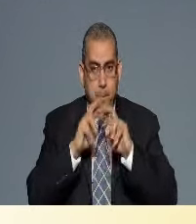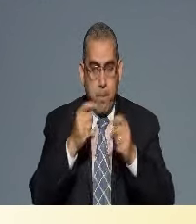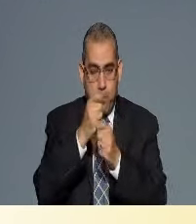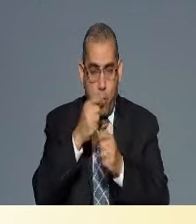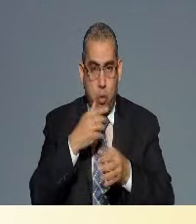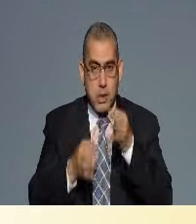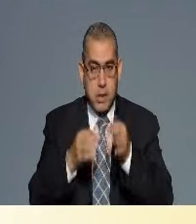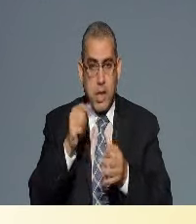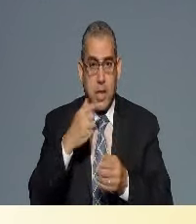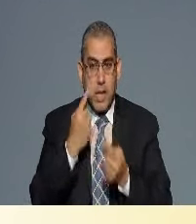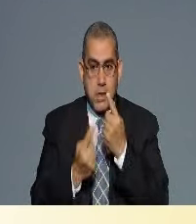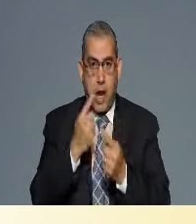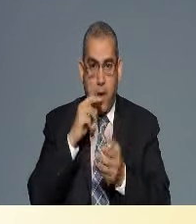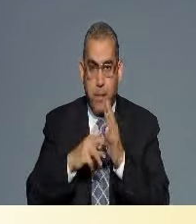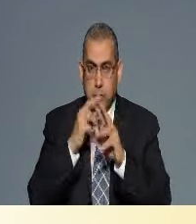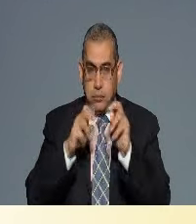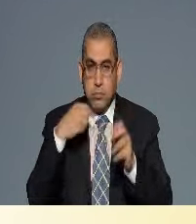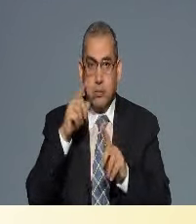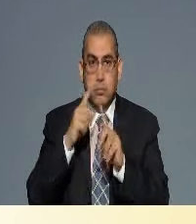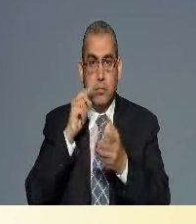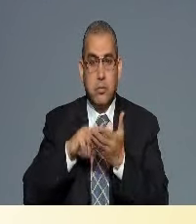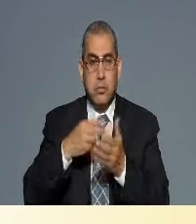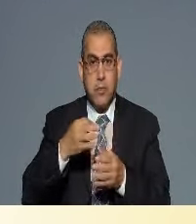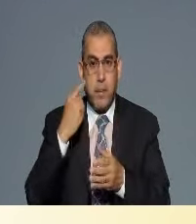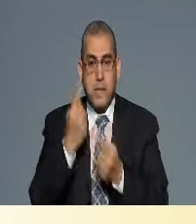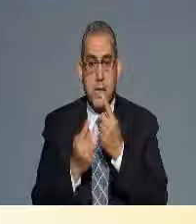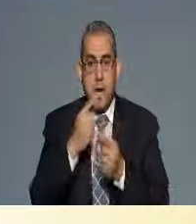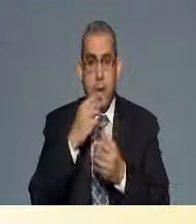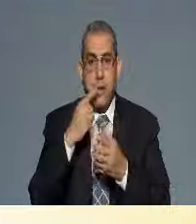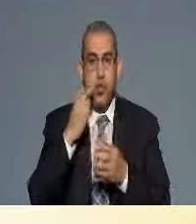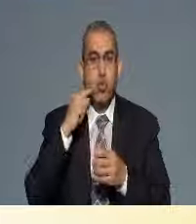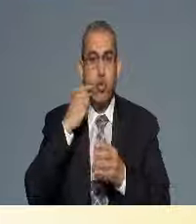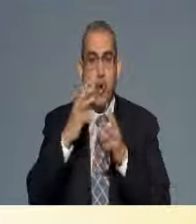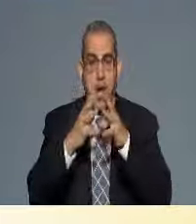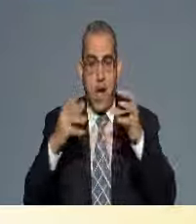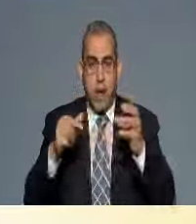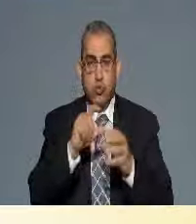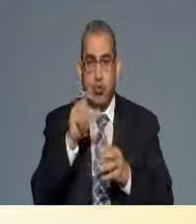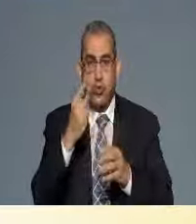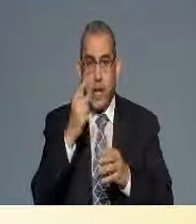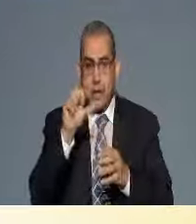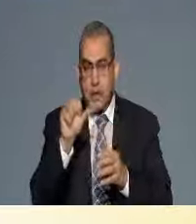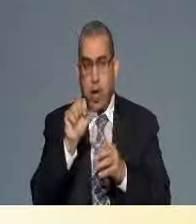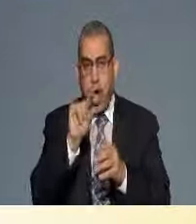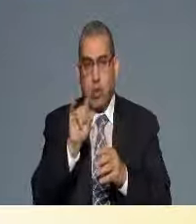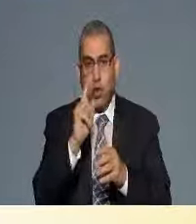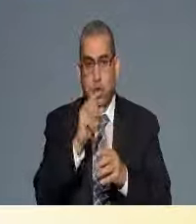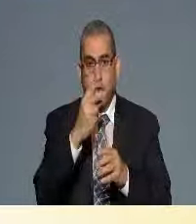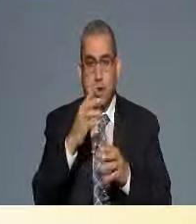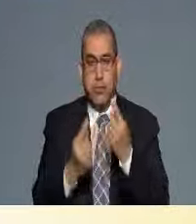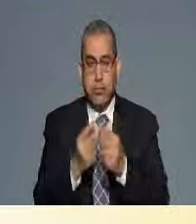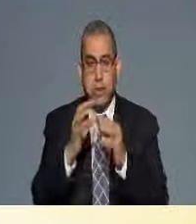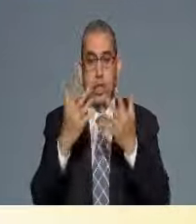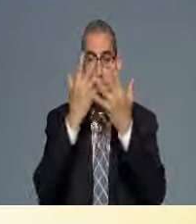الزراعة. احنا هنا دائما مواعيد زراعة البنجر بتتم في شهر من اول شهر 9 و10 و11. المصنع